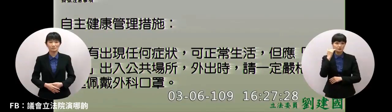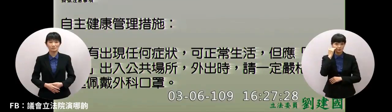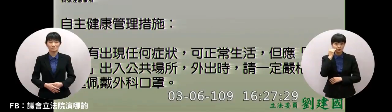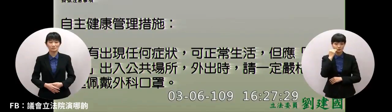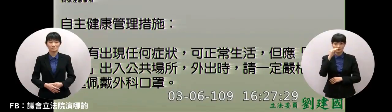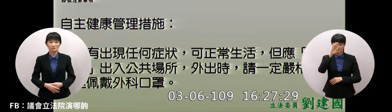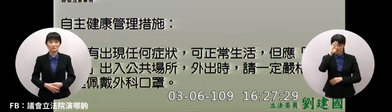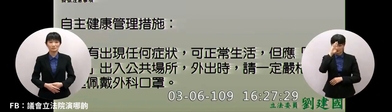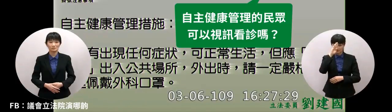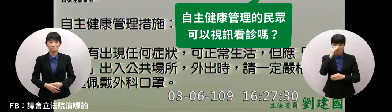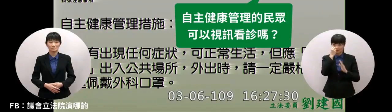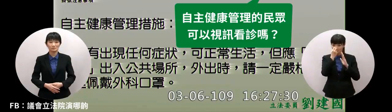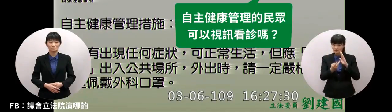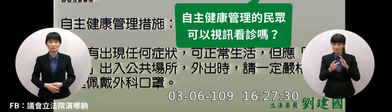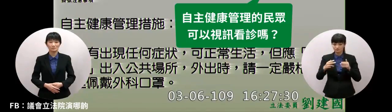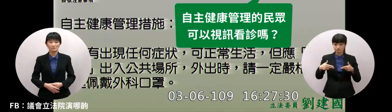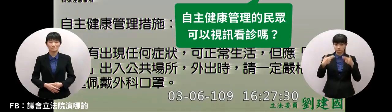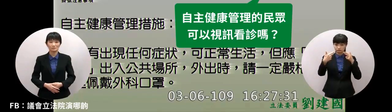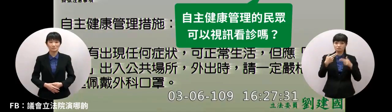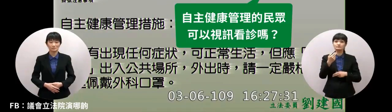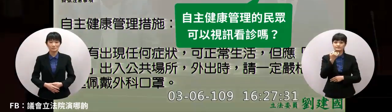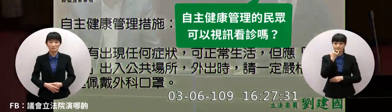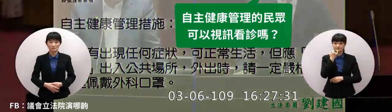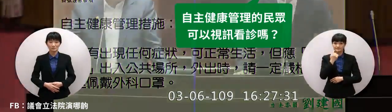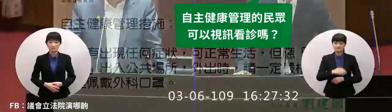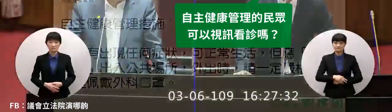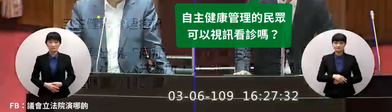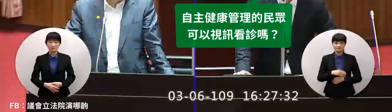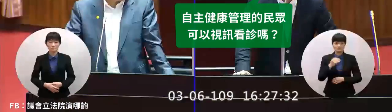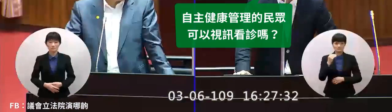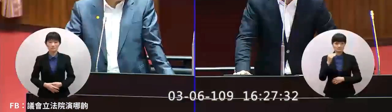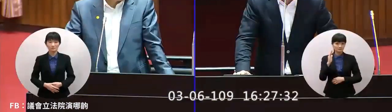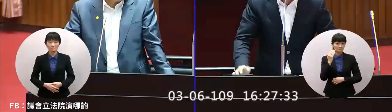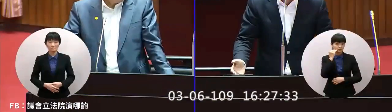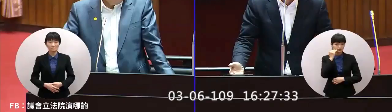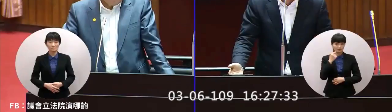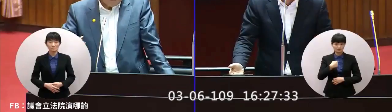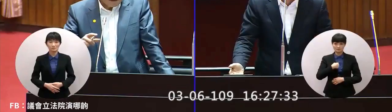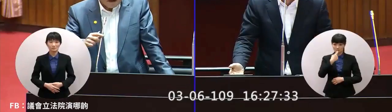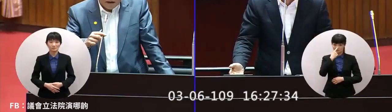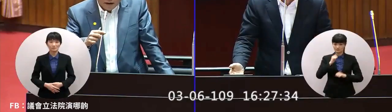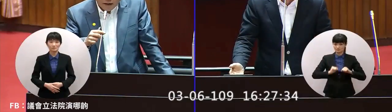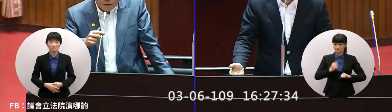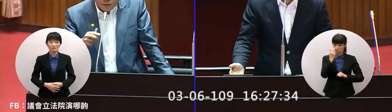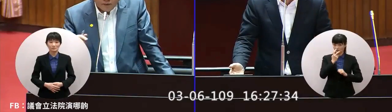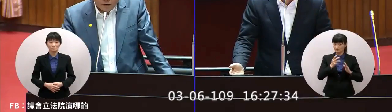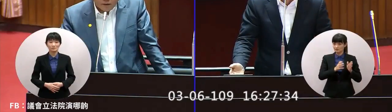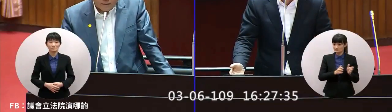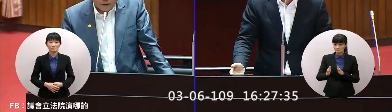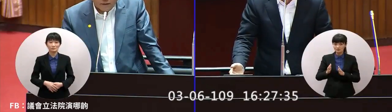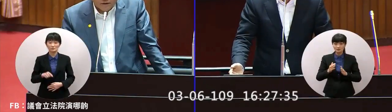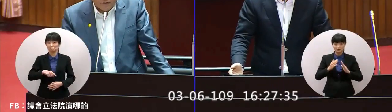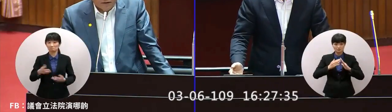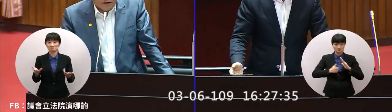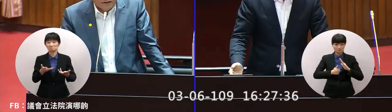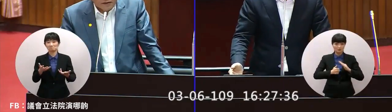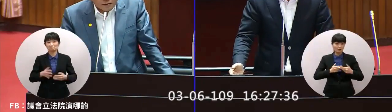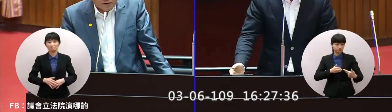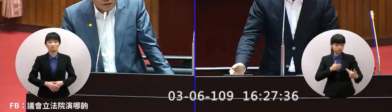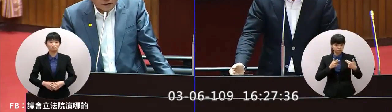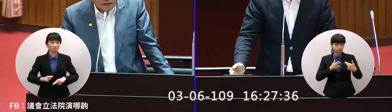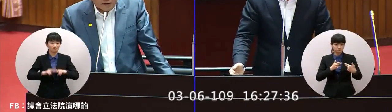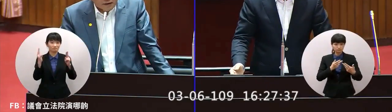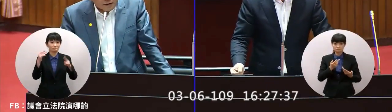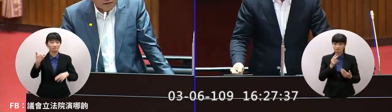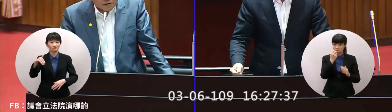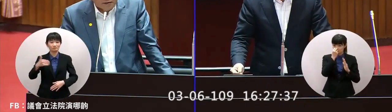但是那些可以出门自主健康管理的民众，可以视讯看诊吗？不可能。 他那个部分我们还没有放宽，因为